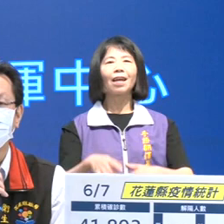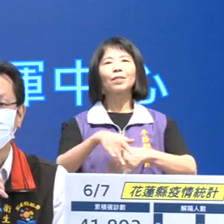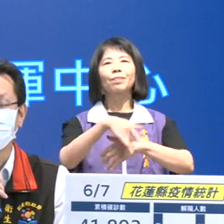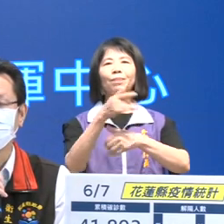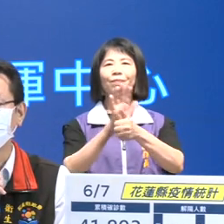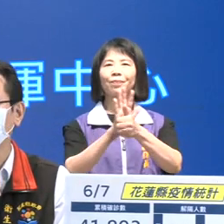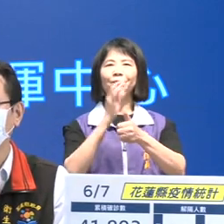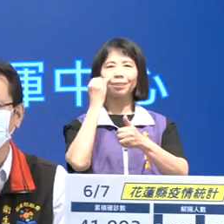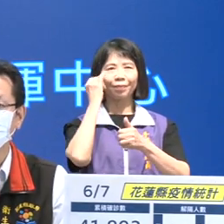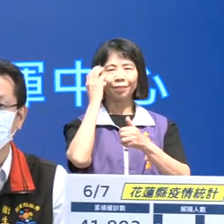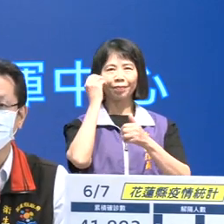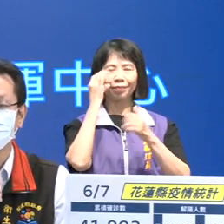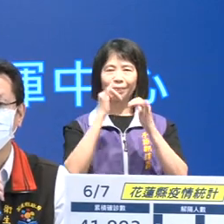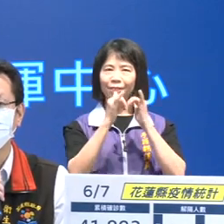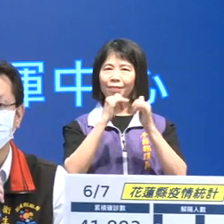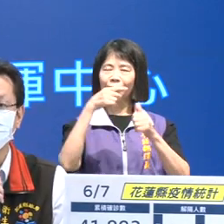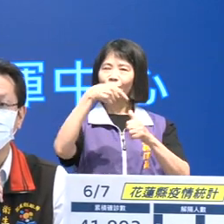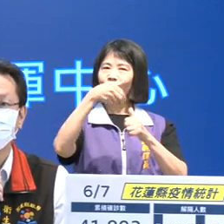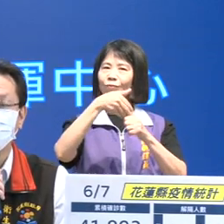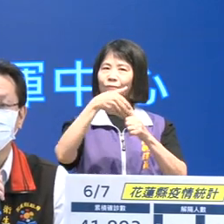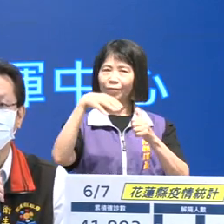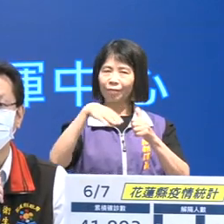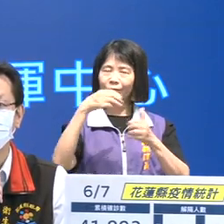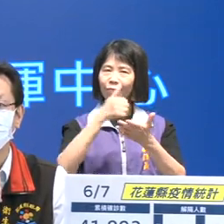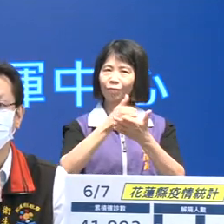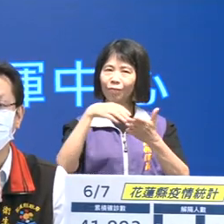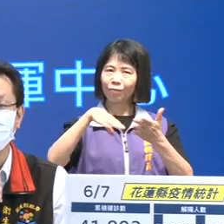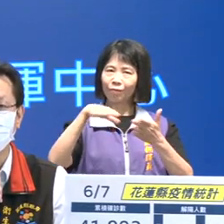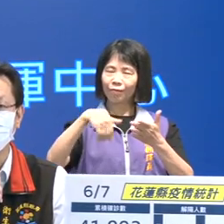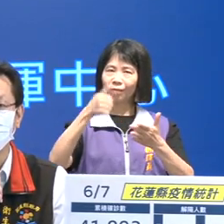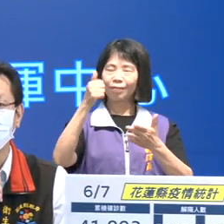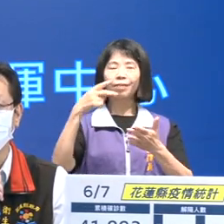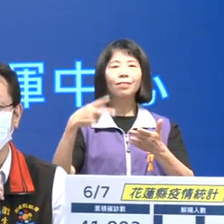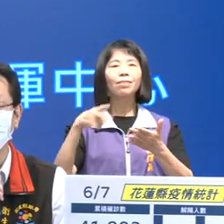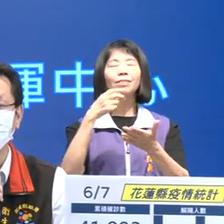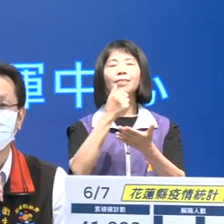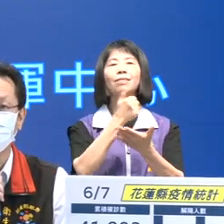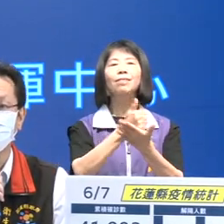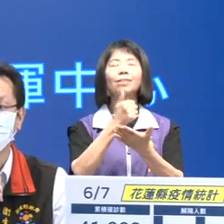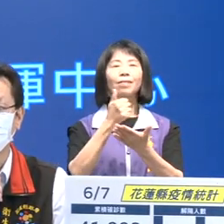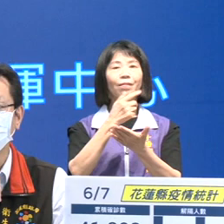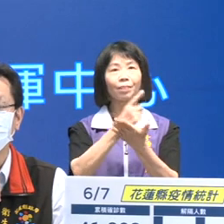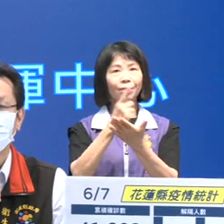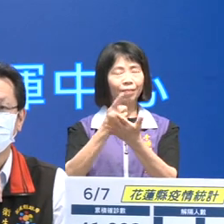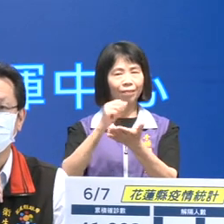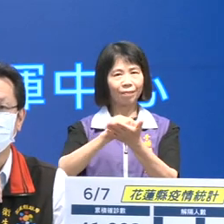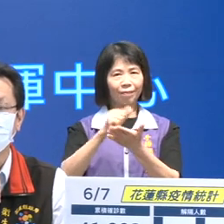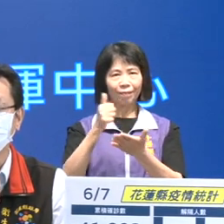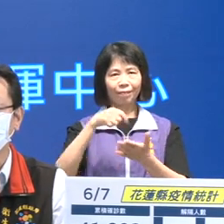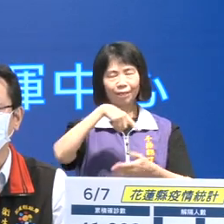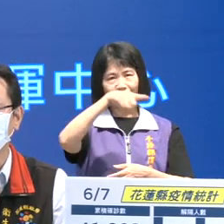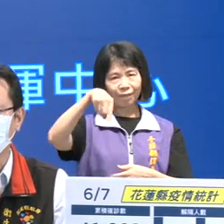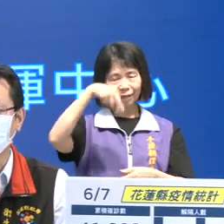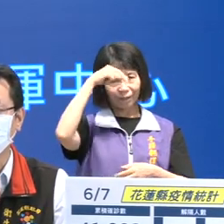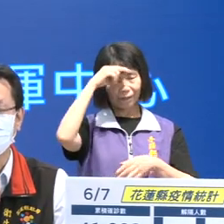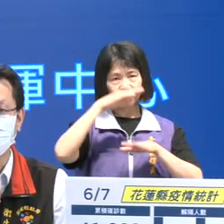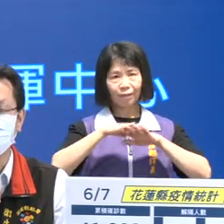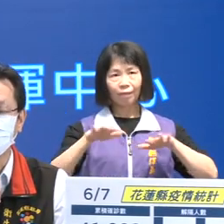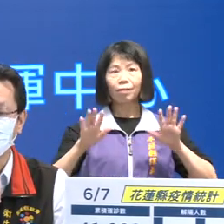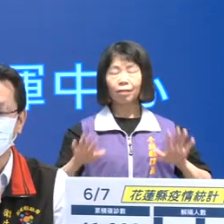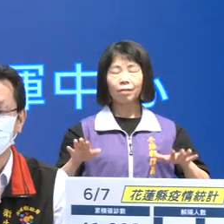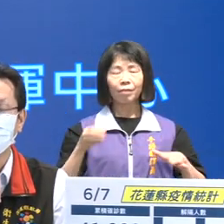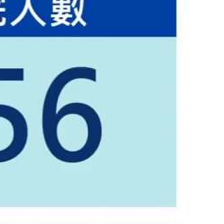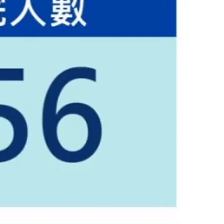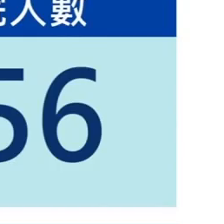花莲县疫情记者会由卫生局长朱家祥主持，教育处长翁淑敏列席，公布了花莲